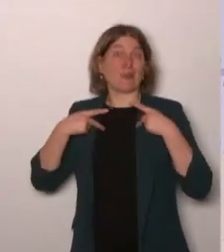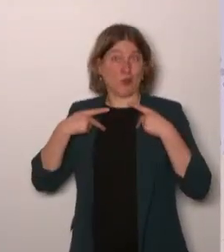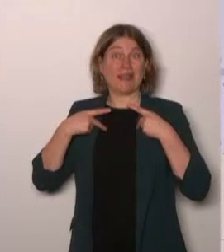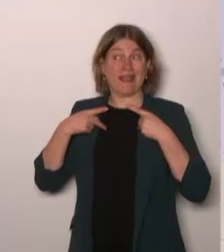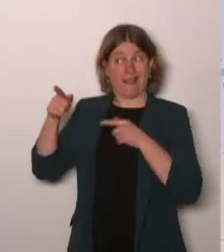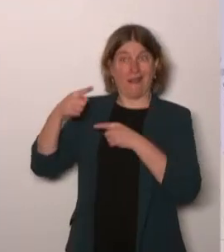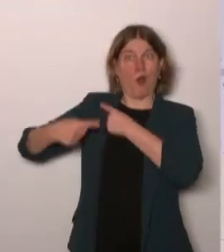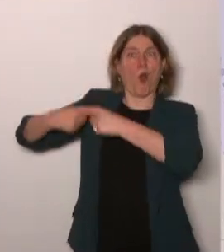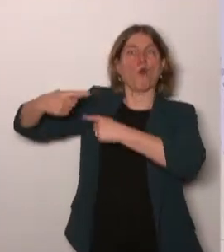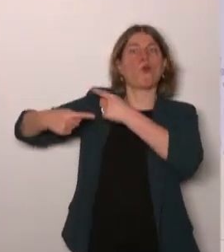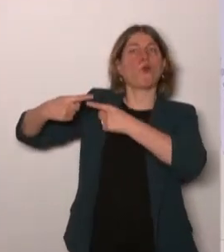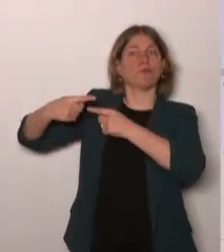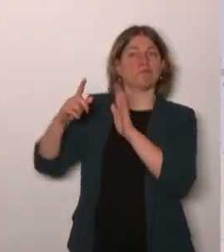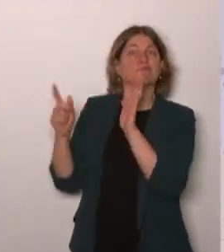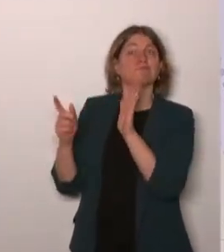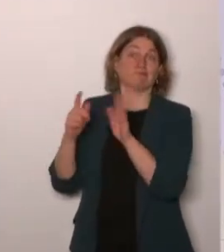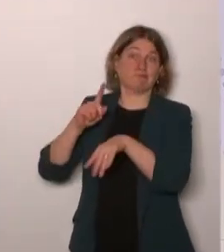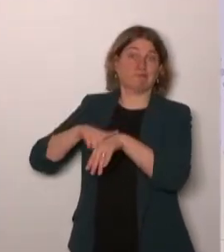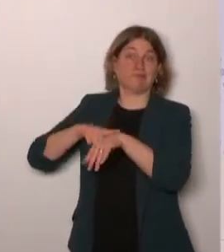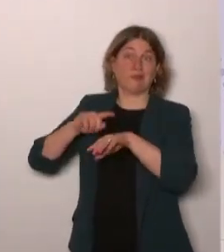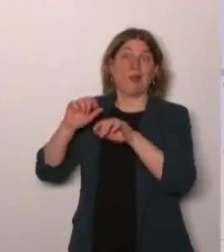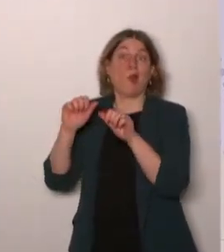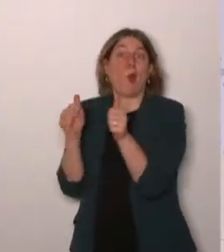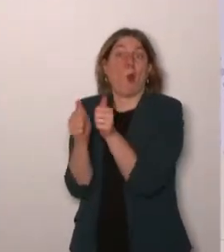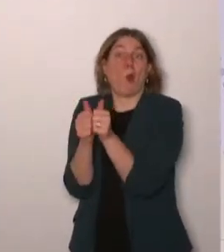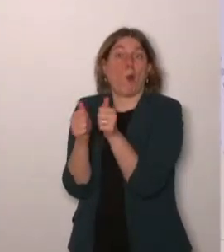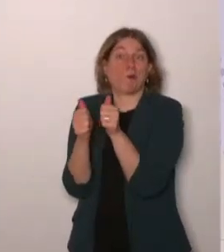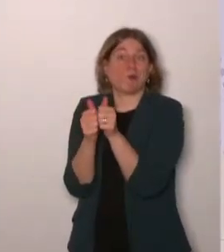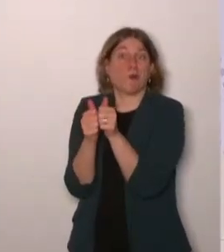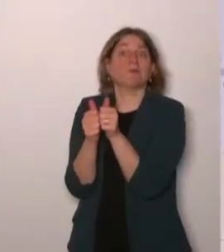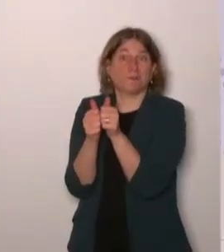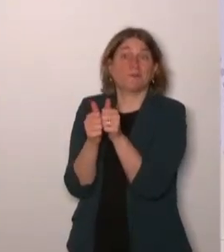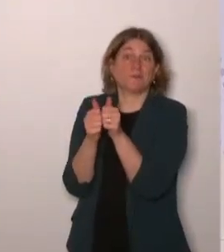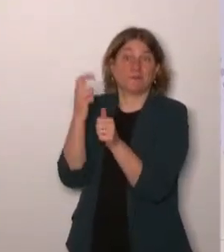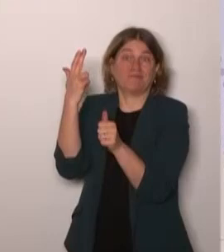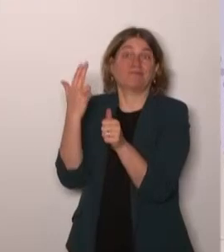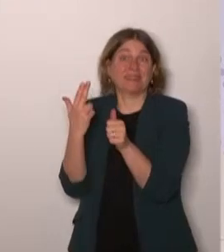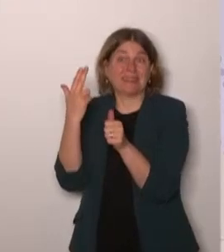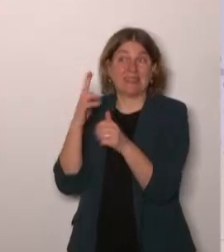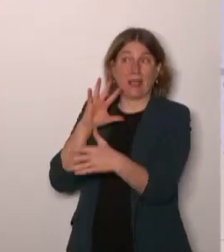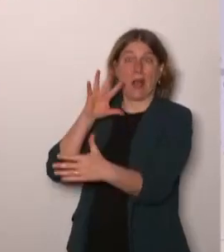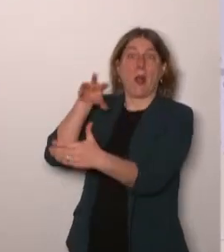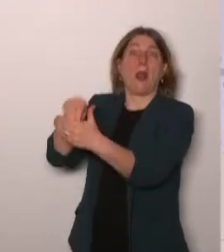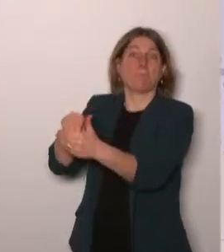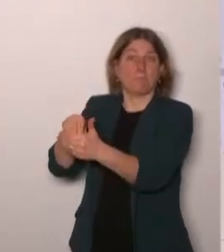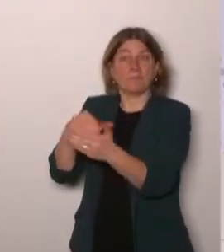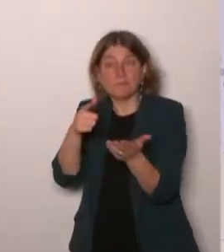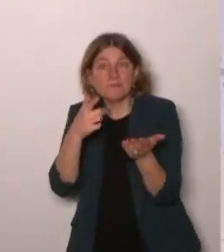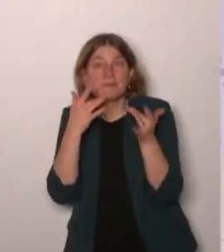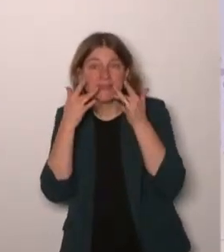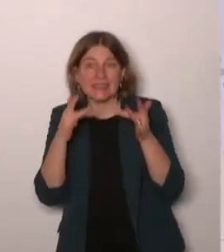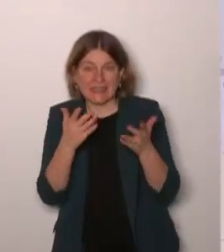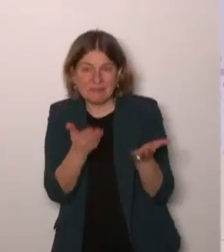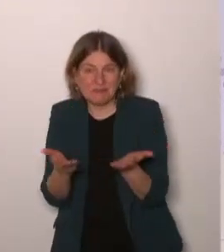ateliers qui se tiennent à partir de 11 heures. Donc s'il y a des gens qui doivent rejoindre cet atelier de 11 heures, vous pouvez y aller